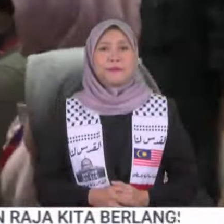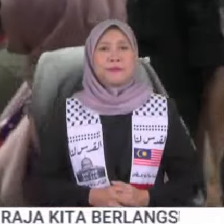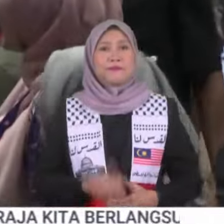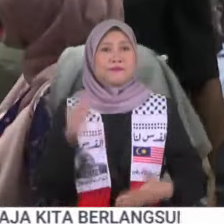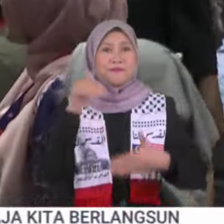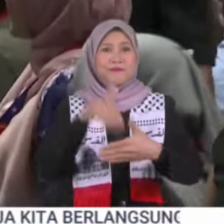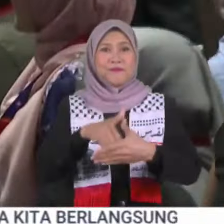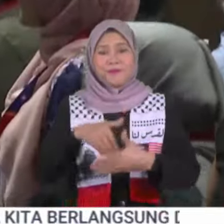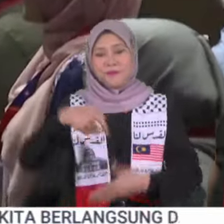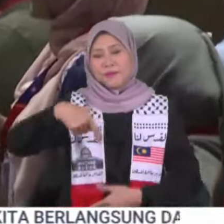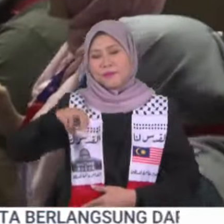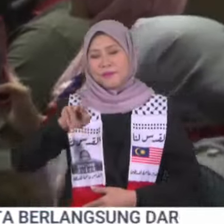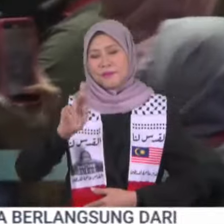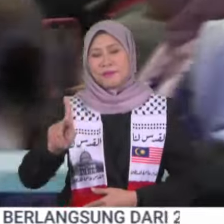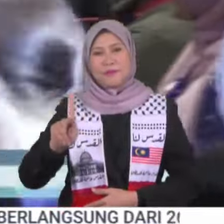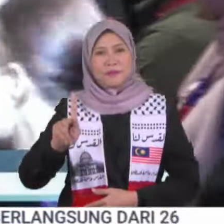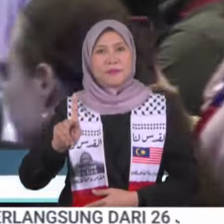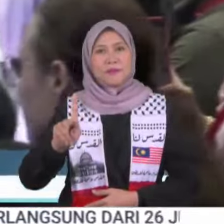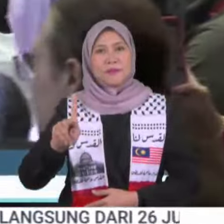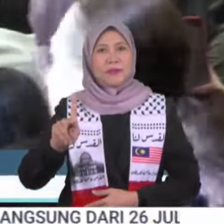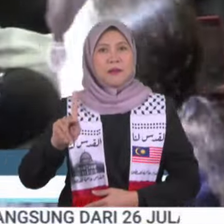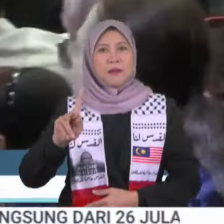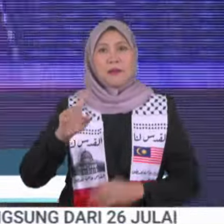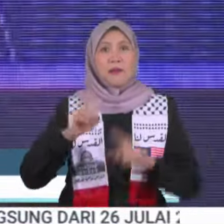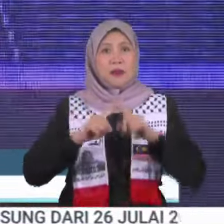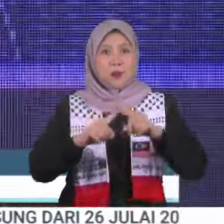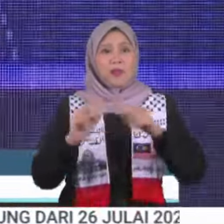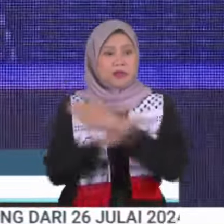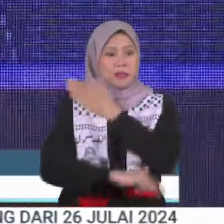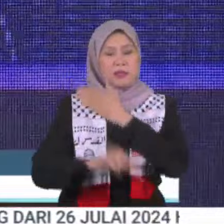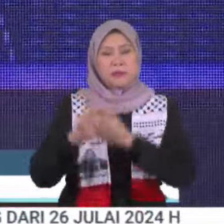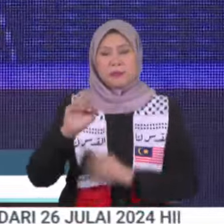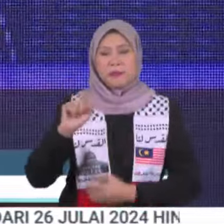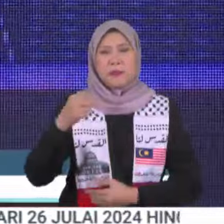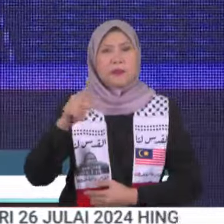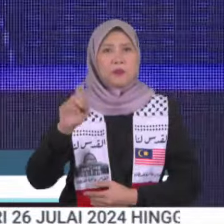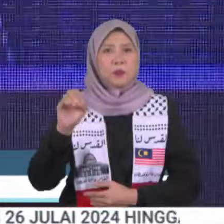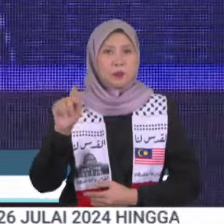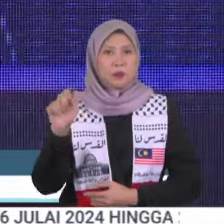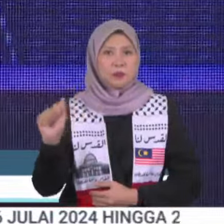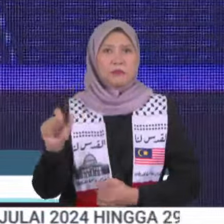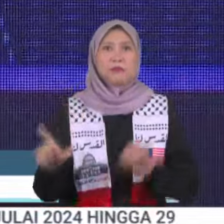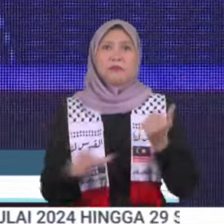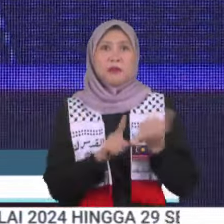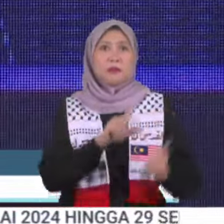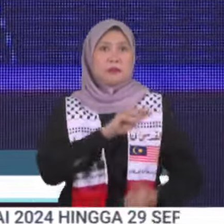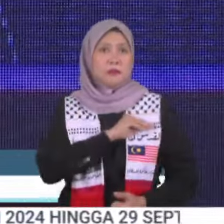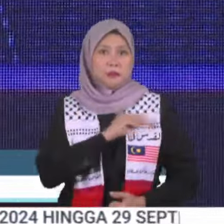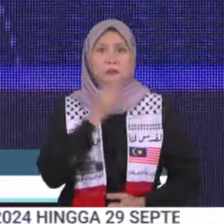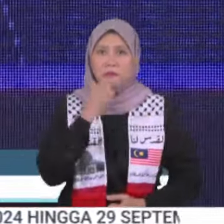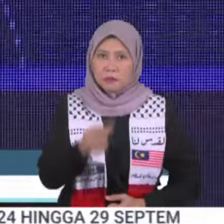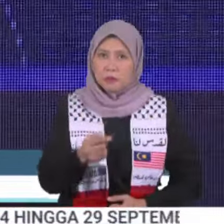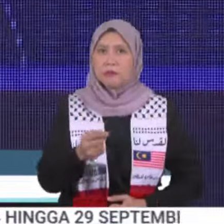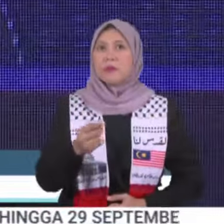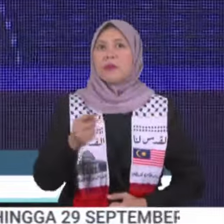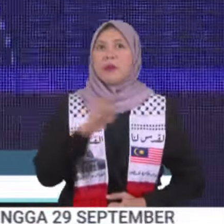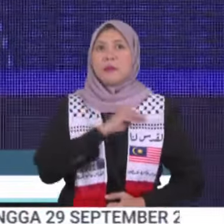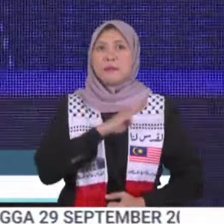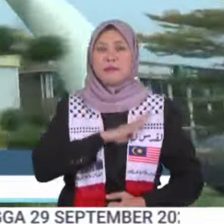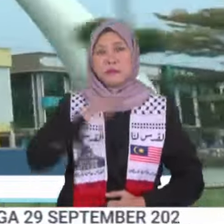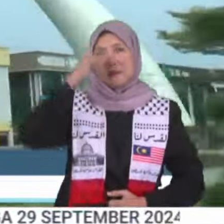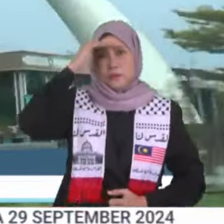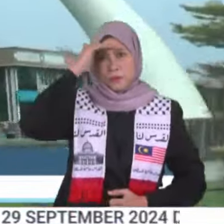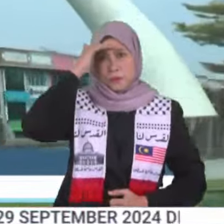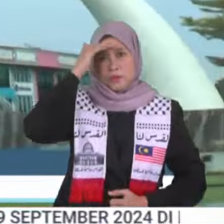Pilihan raya kecil PRK Dewan Negeri Mahkota. Timbalan Perdana Menteri Datuk Seri Dr. Ahmad Zahid Hamidi menyatakan Menteri Besar